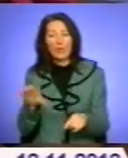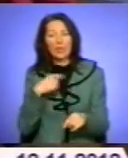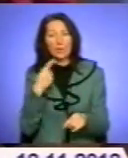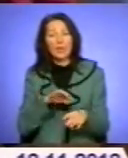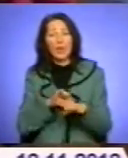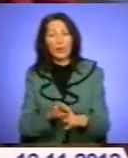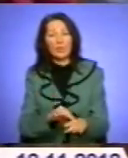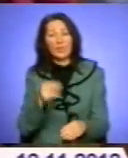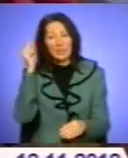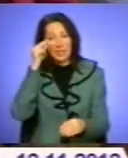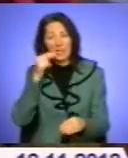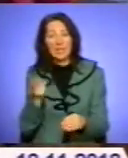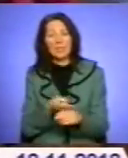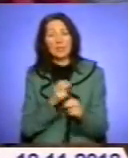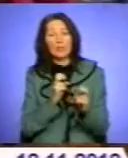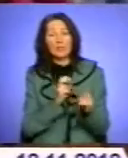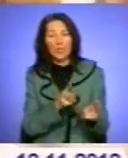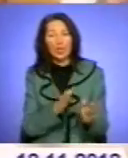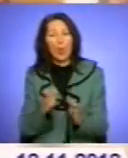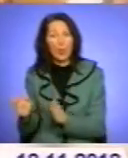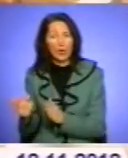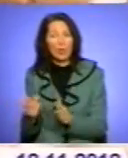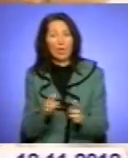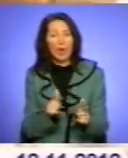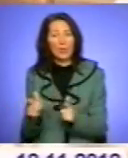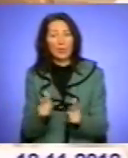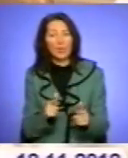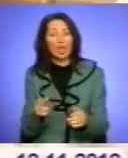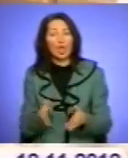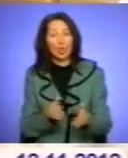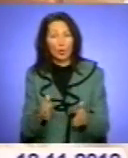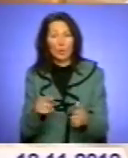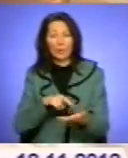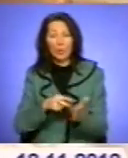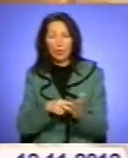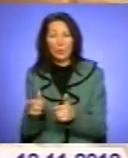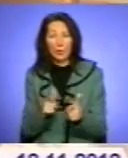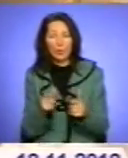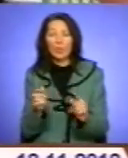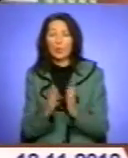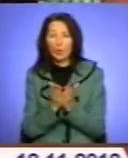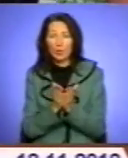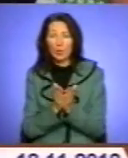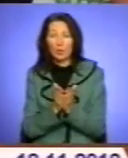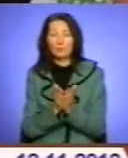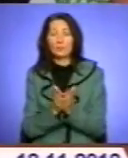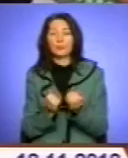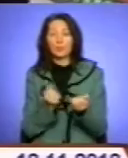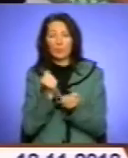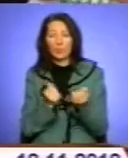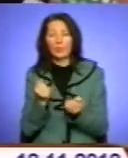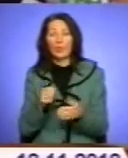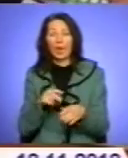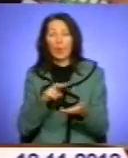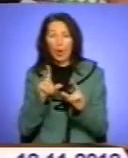з безпечного поводження на дорозі. З часом планується підготувати відповідні підручники. Автоперевізники, в свою чергу, пообіцяли провести виховну